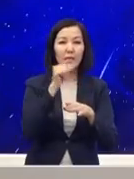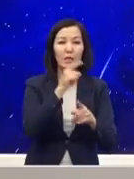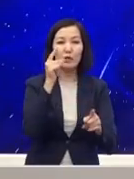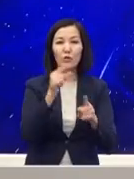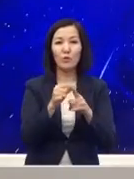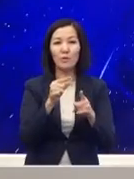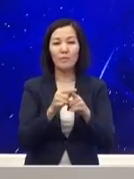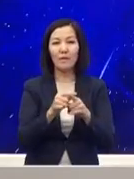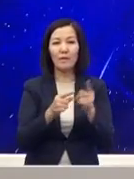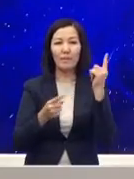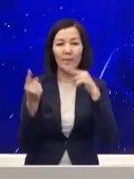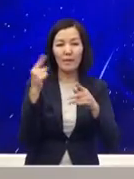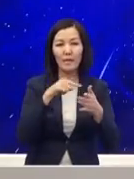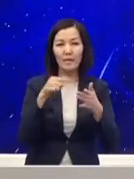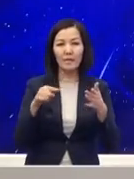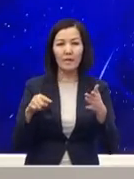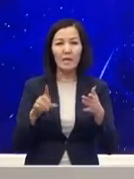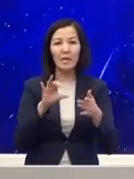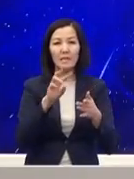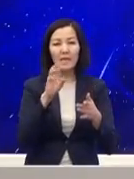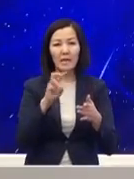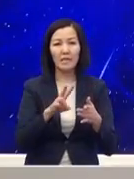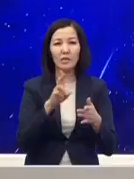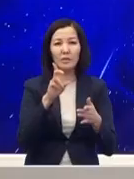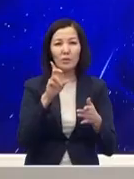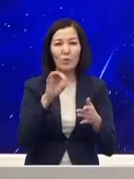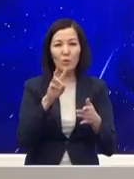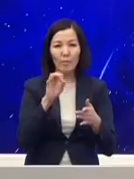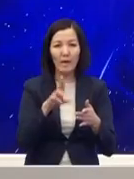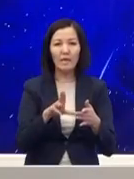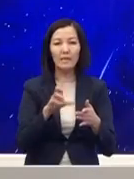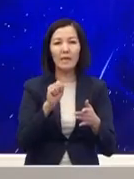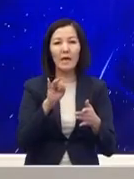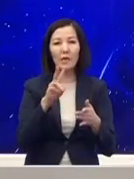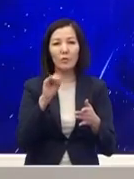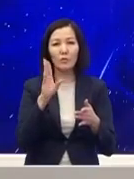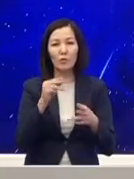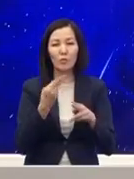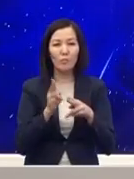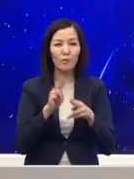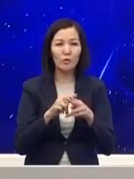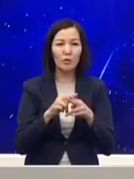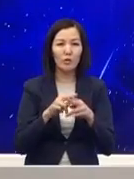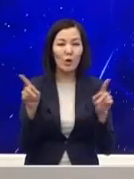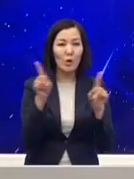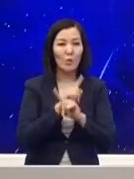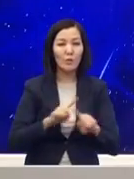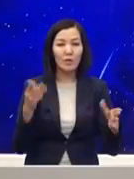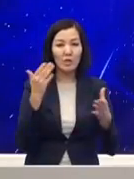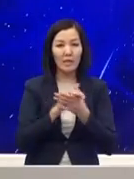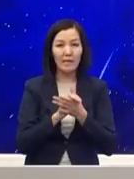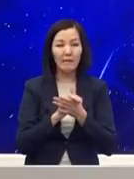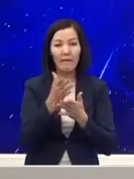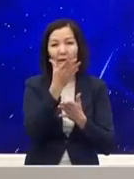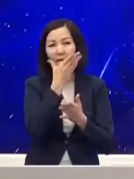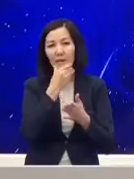Жұматай Оспанұлы, Сағыныш Намашамова, Бақытгүл Қасен, Айнұр Төлеулерді бұл жолы оқырманы өзгеше таныды.